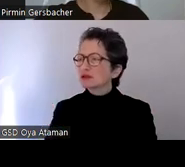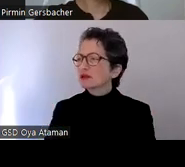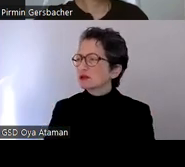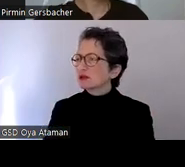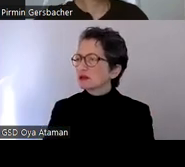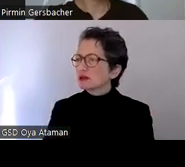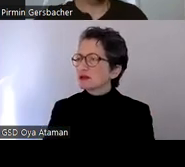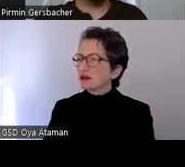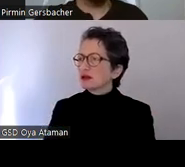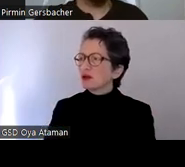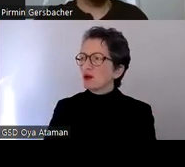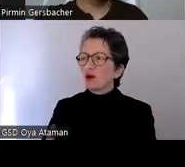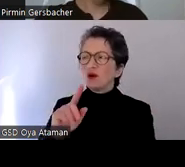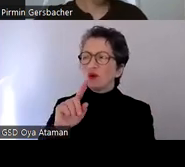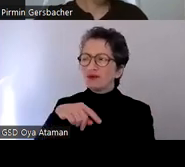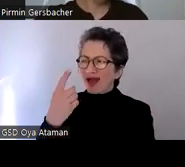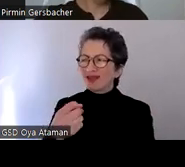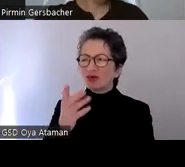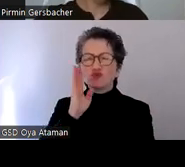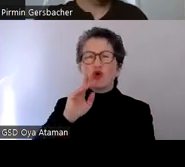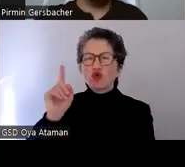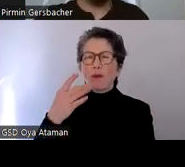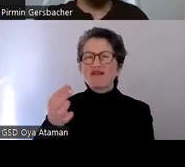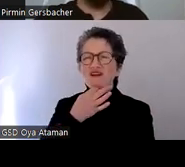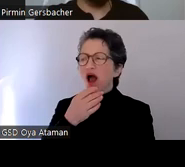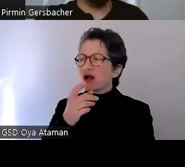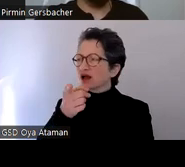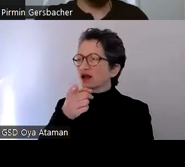Und dann können wir vielleicht die Frage nochmal aufgreifen,